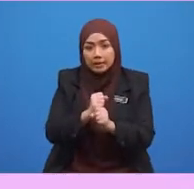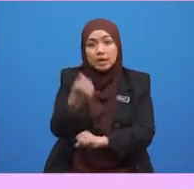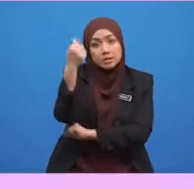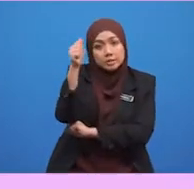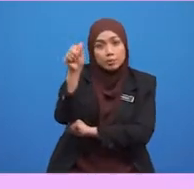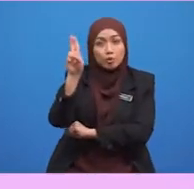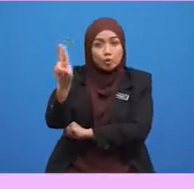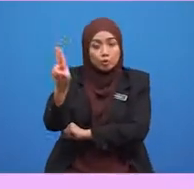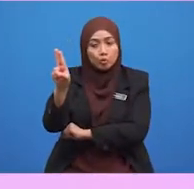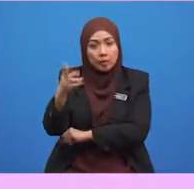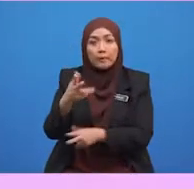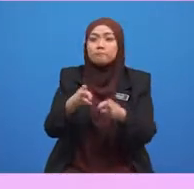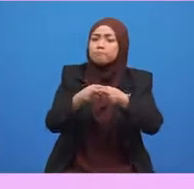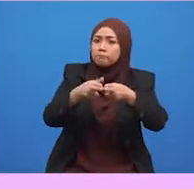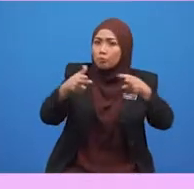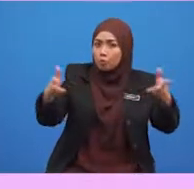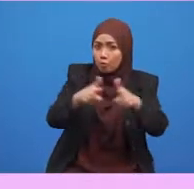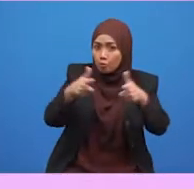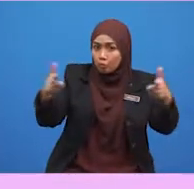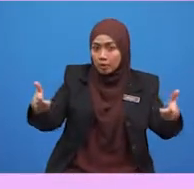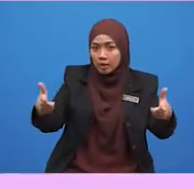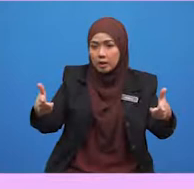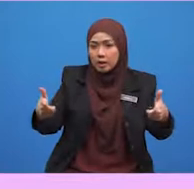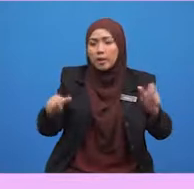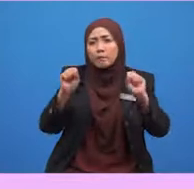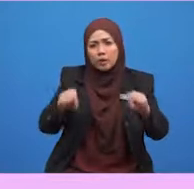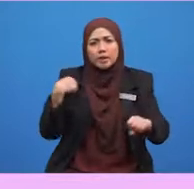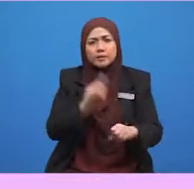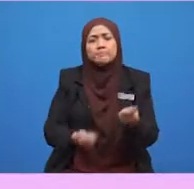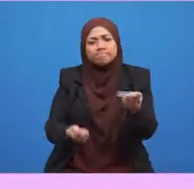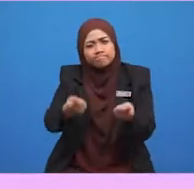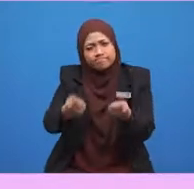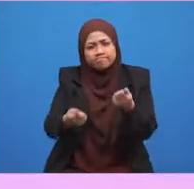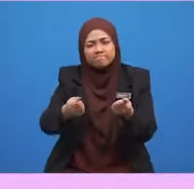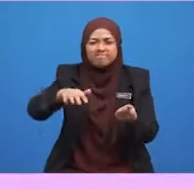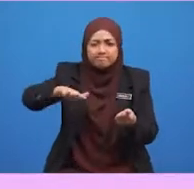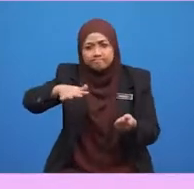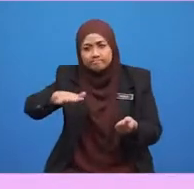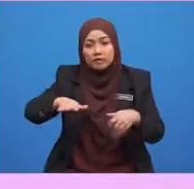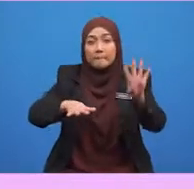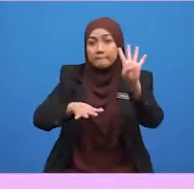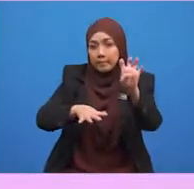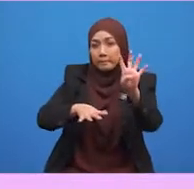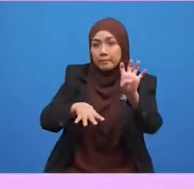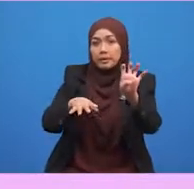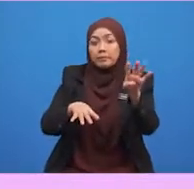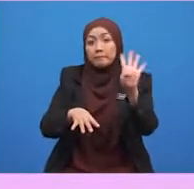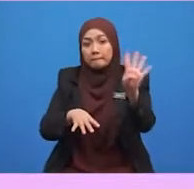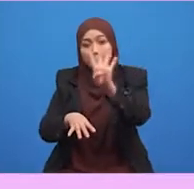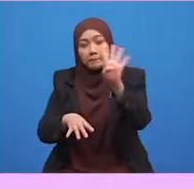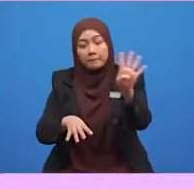Maka, luas bentuk tersebut dapat dianggarkan lebih kurang 44